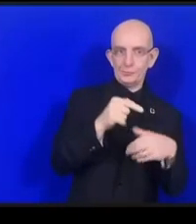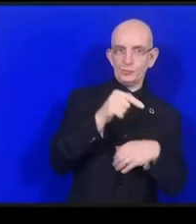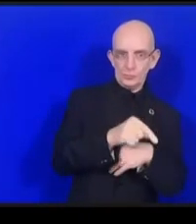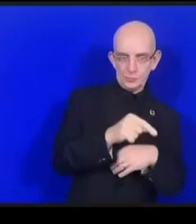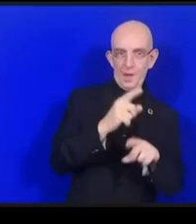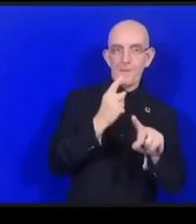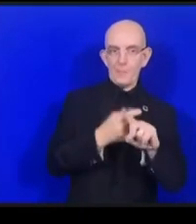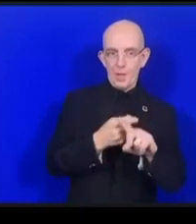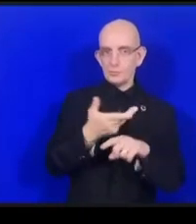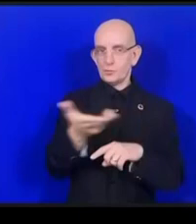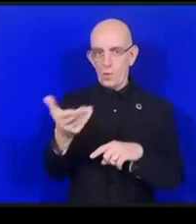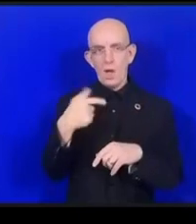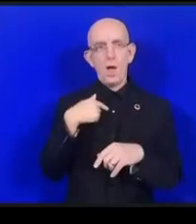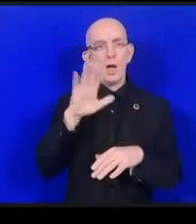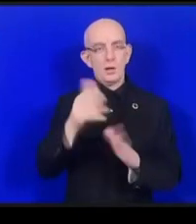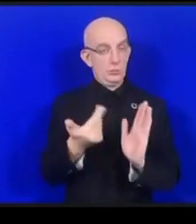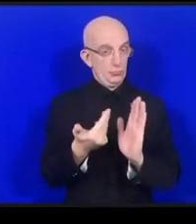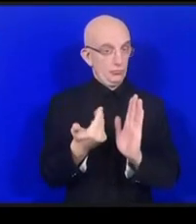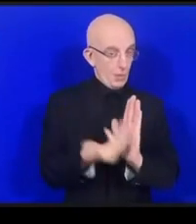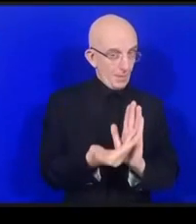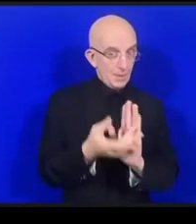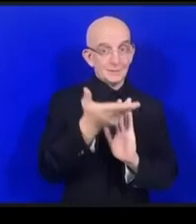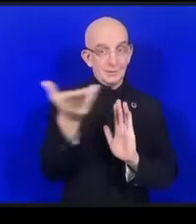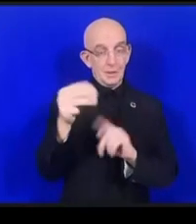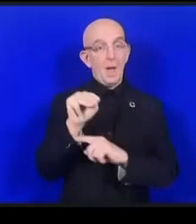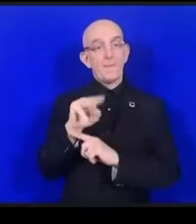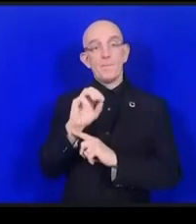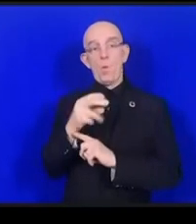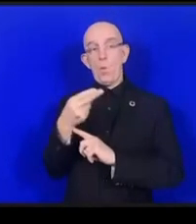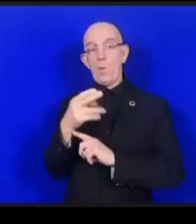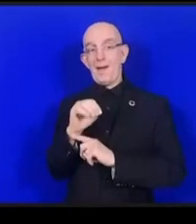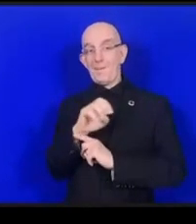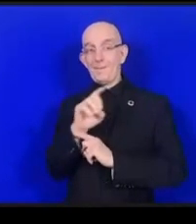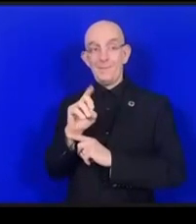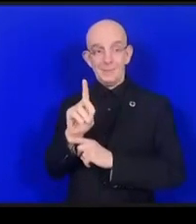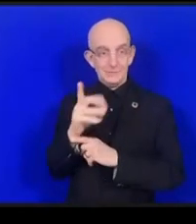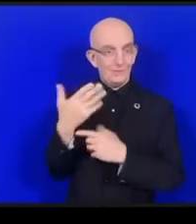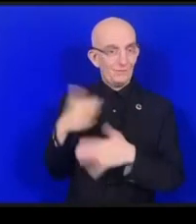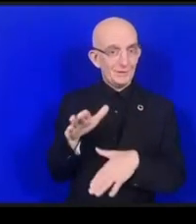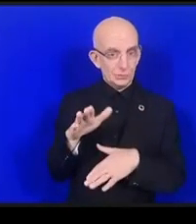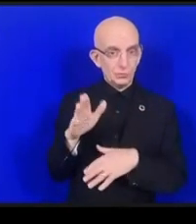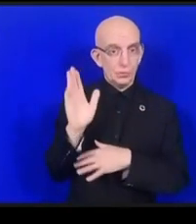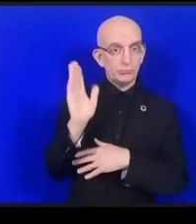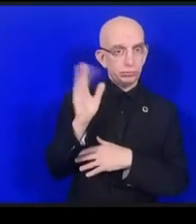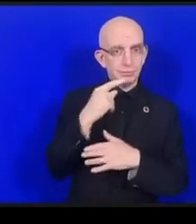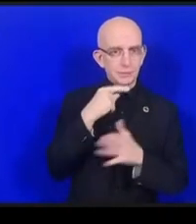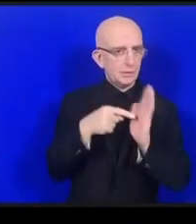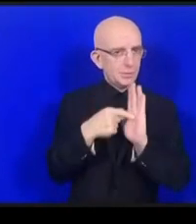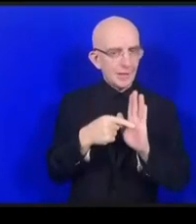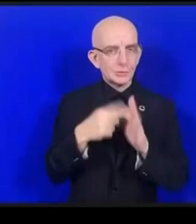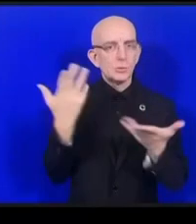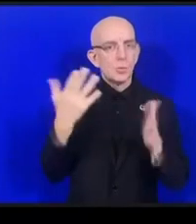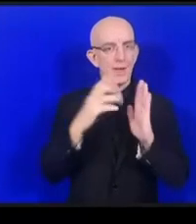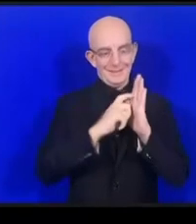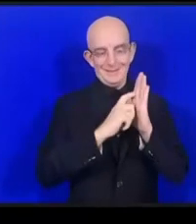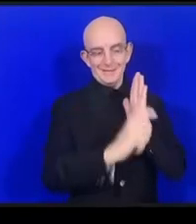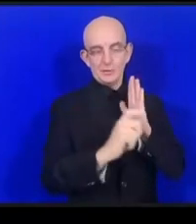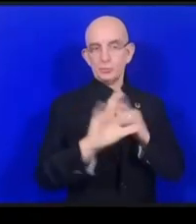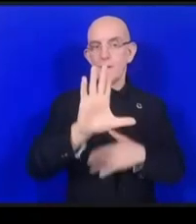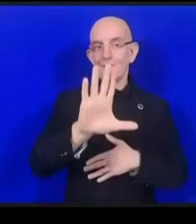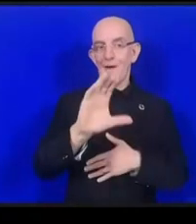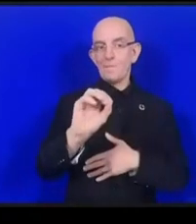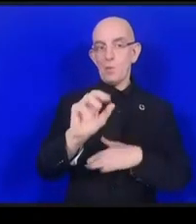порекомендовать что отметить что Мухамад отметил секцию 508 Федерального законодательства в США и это как